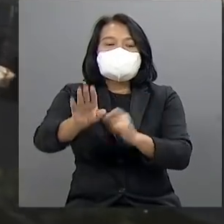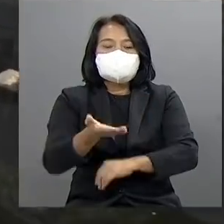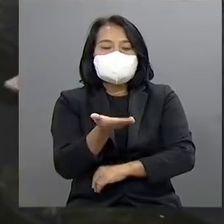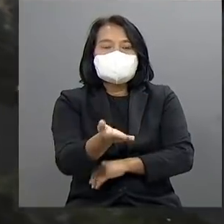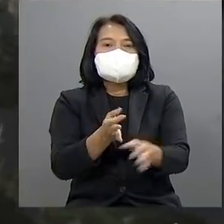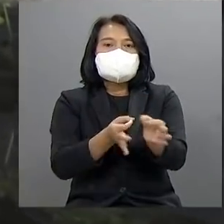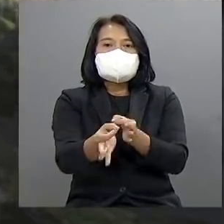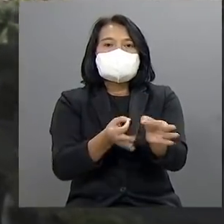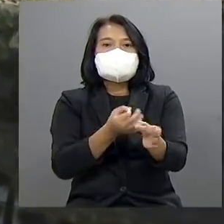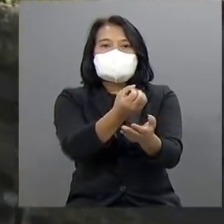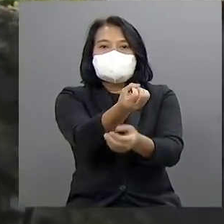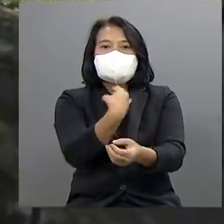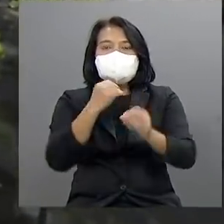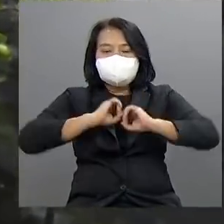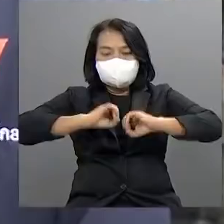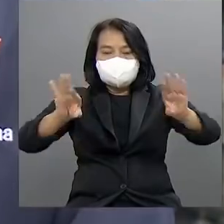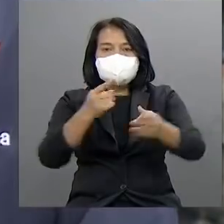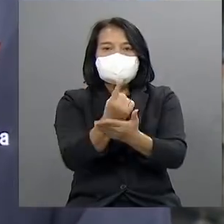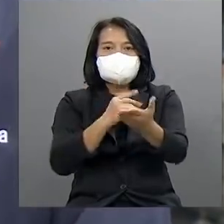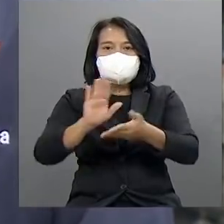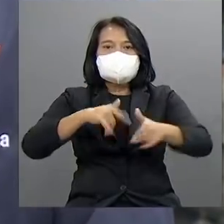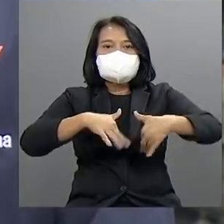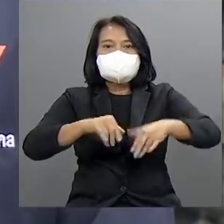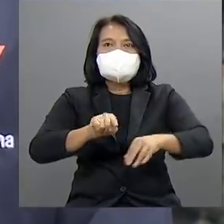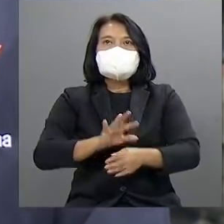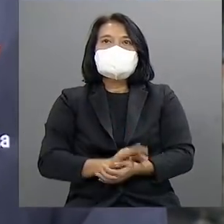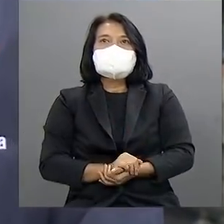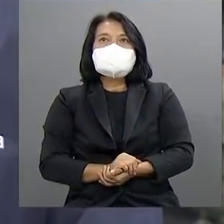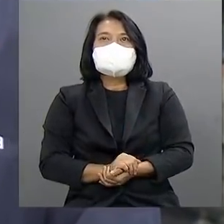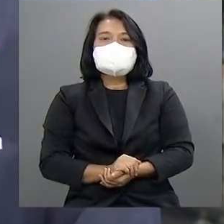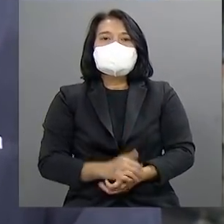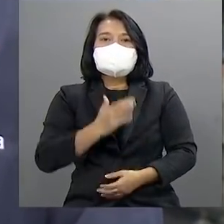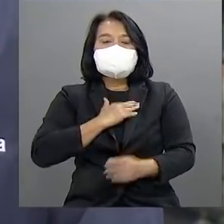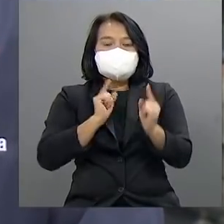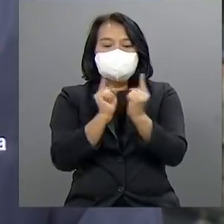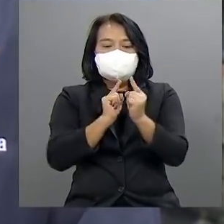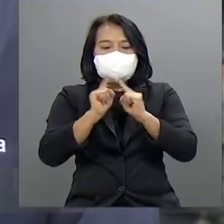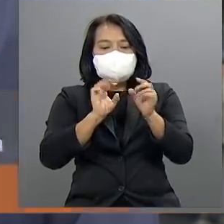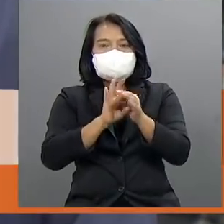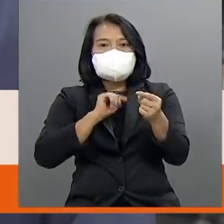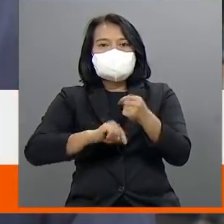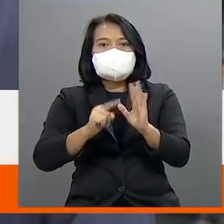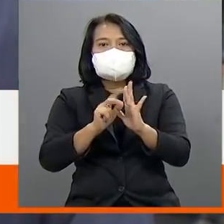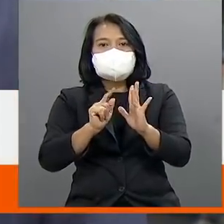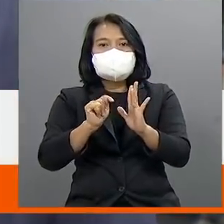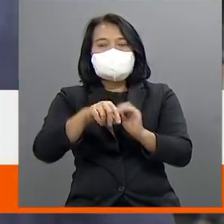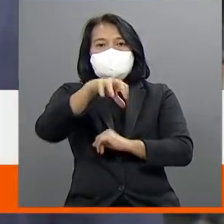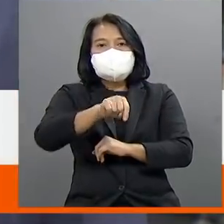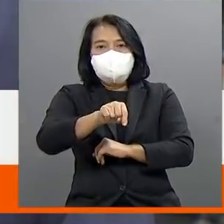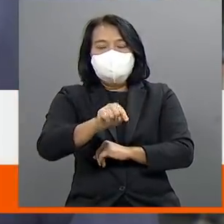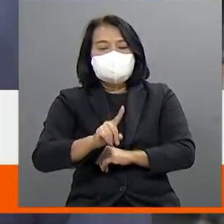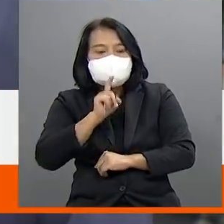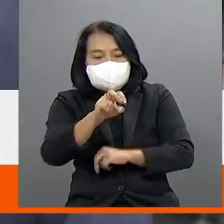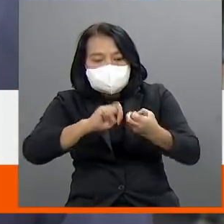แทนของชาวบ้านค่ะ เบื้องต้นเนี่ยจะต้องเข้าไปคุยกับทางสำนักงานเขตก่อนนะฮะปรึกษากันก่อนว่าจริงแล้วปัญหาคืออะไรทำไมการก่อส